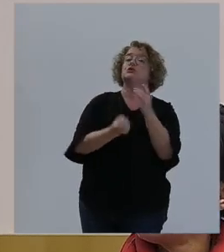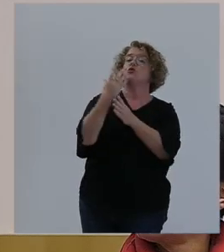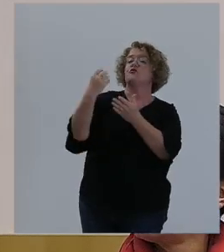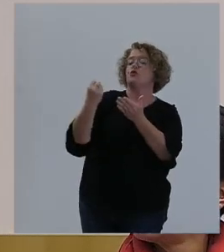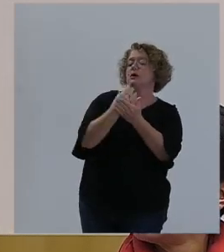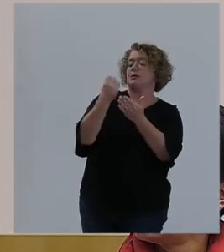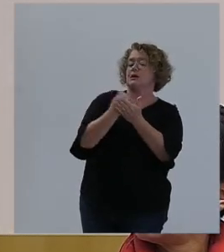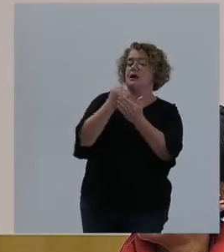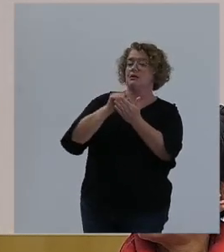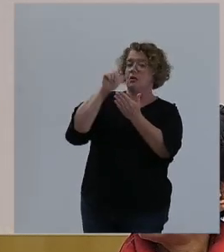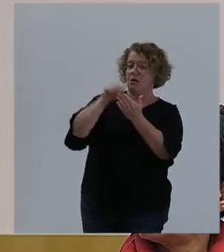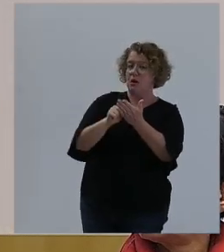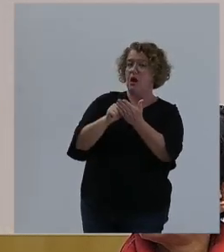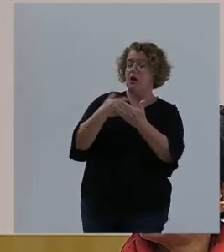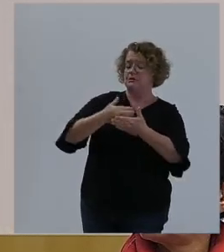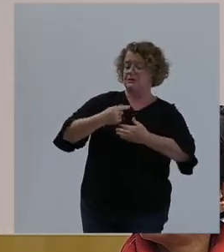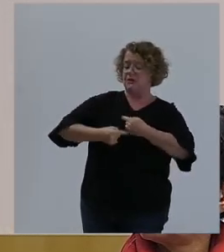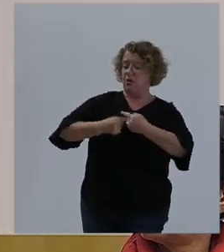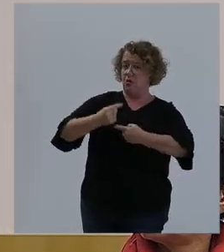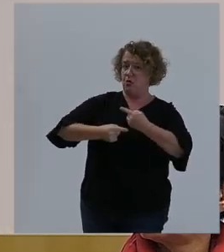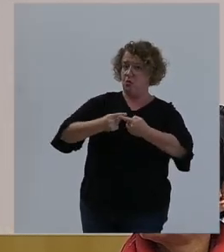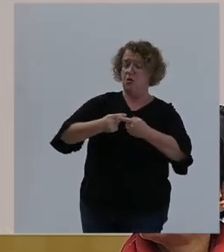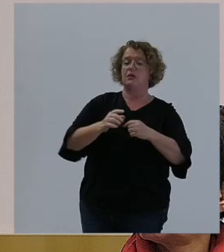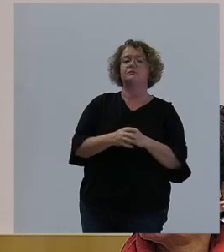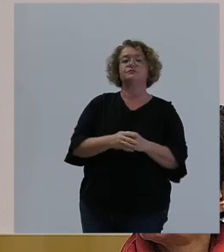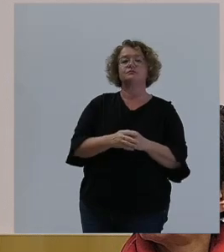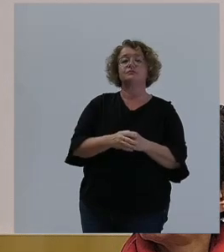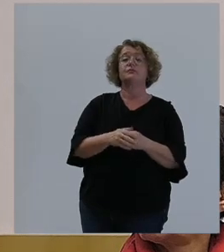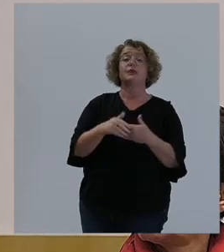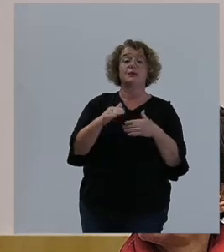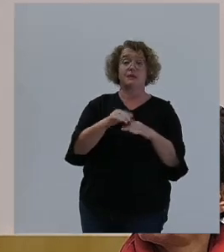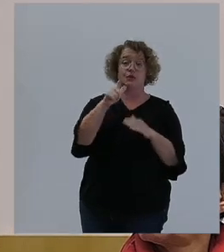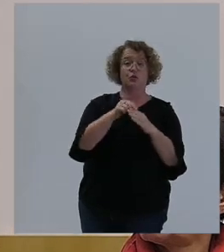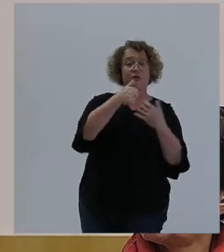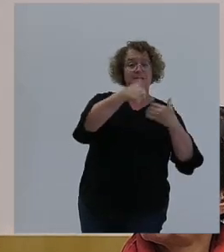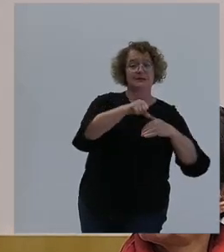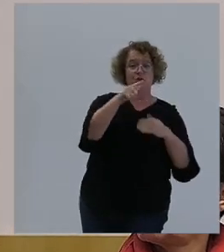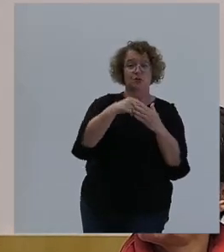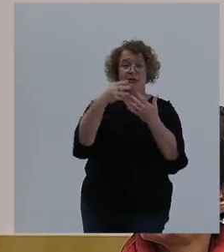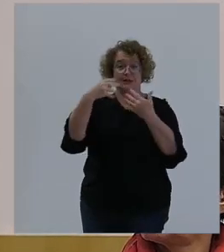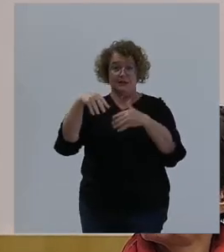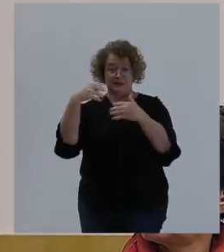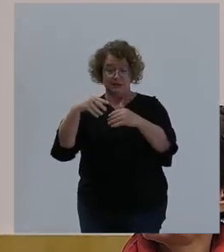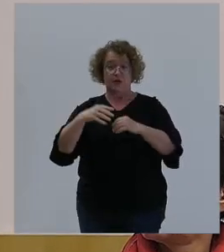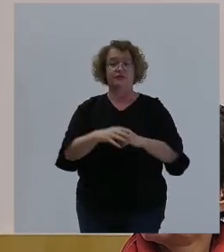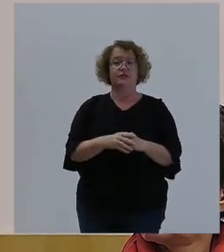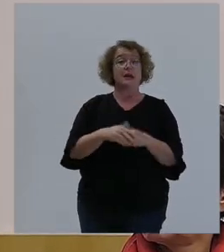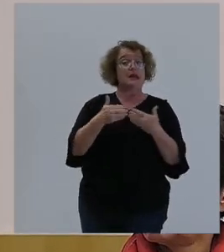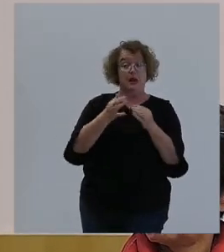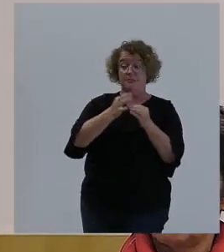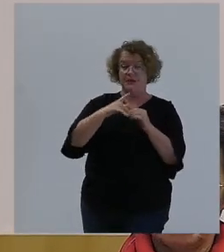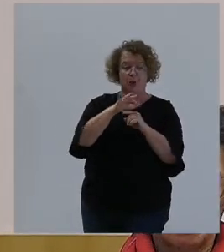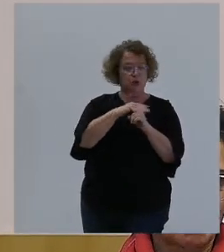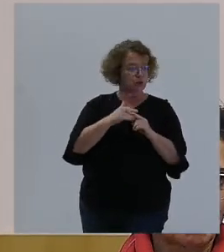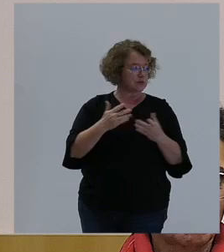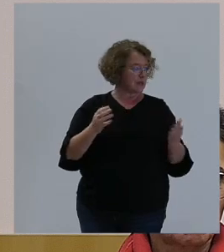travail est en cours, il sortira. En revanche, dans la période 2016-2019, là, aucun bilan